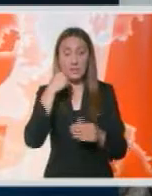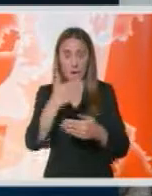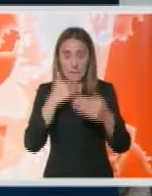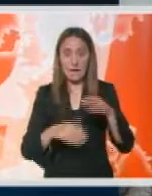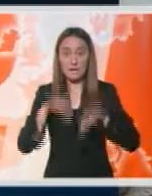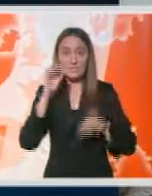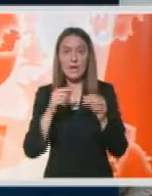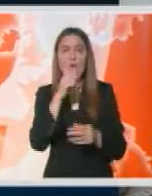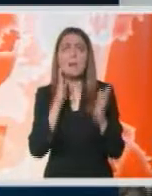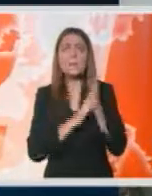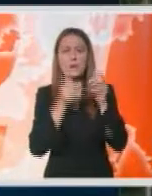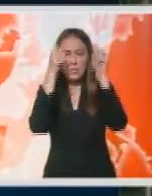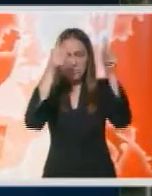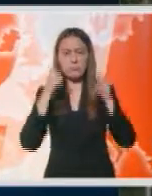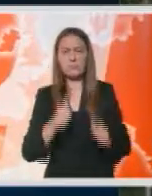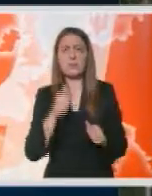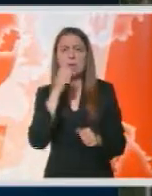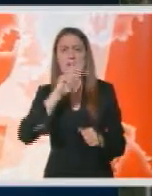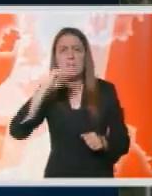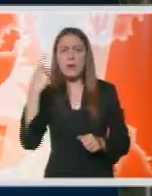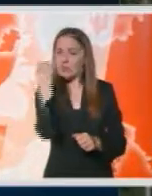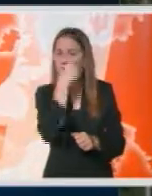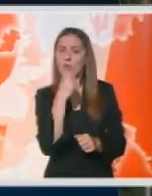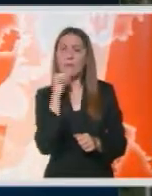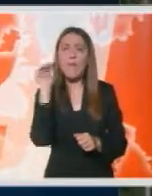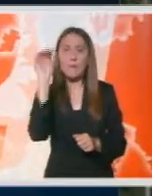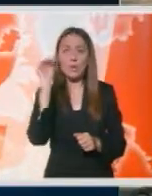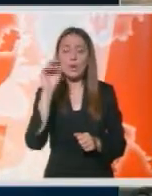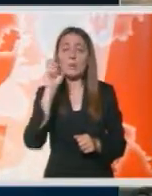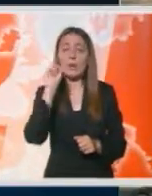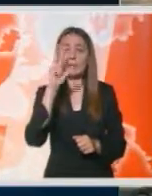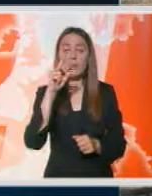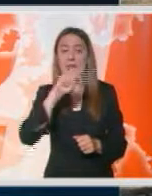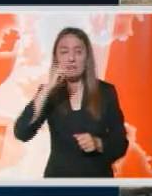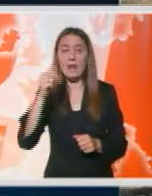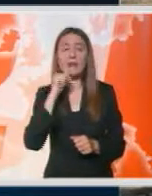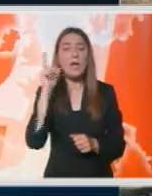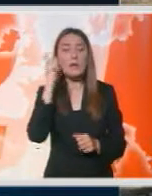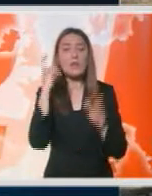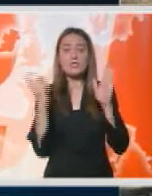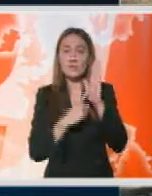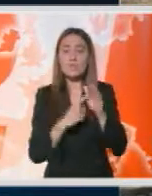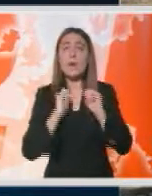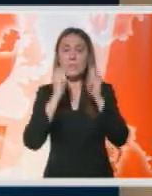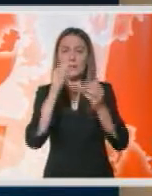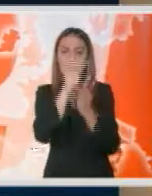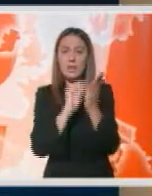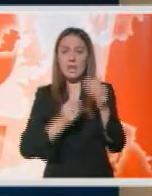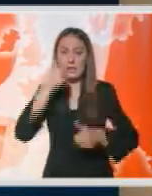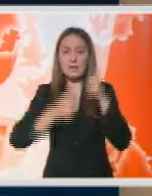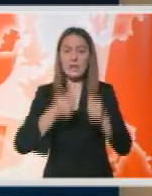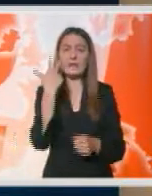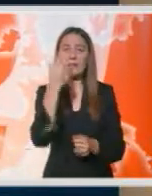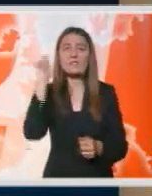izbore Mitrovica je oblepljena bilbordima sa stranačkim likovima i porukama. 13 stranaka i građanskih inicijativa predalo je liste kandidata za